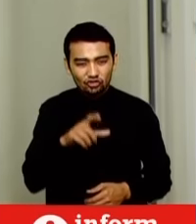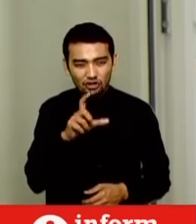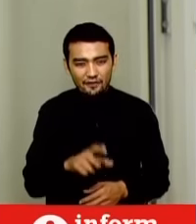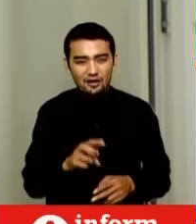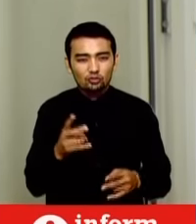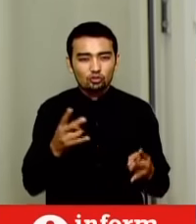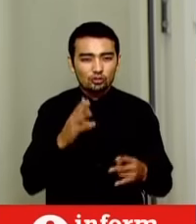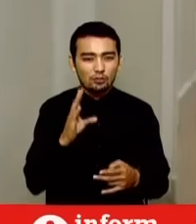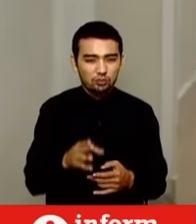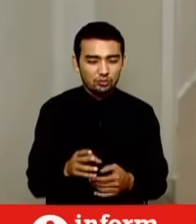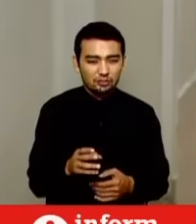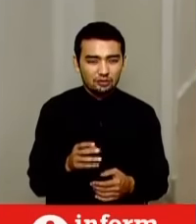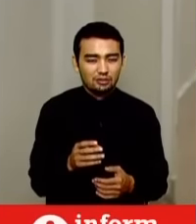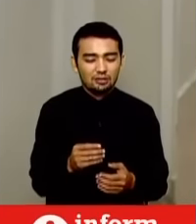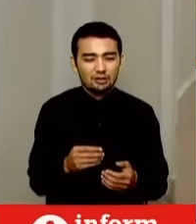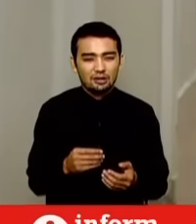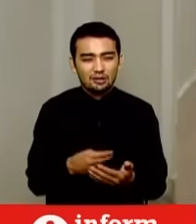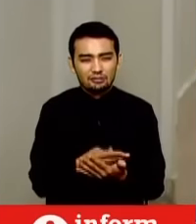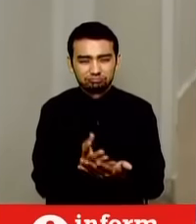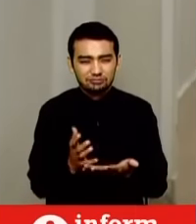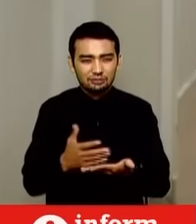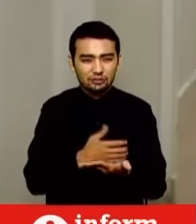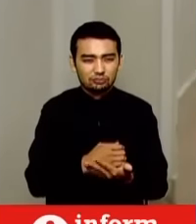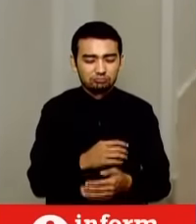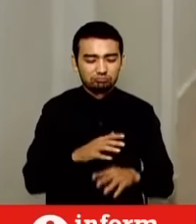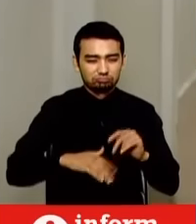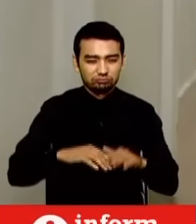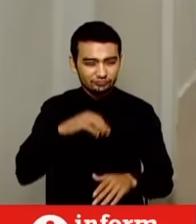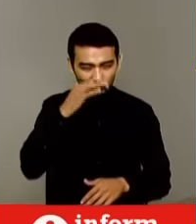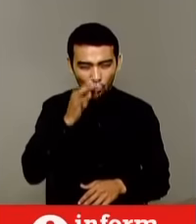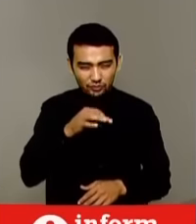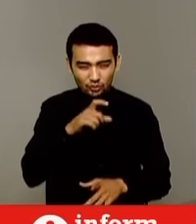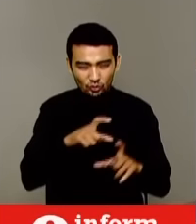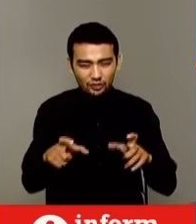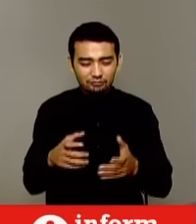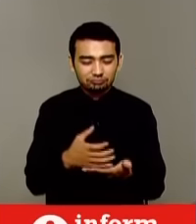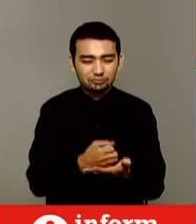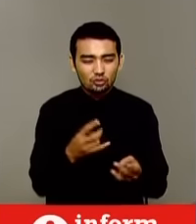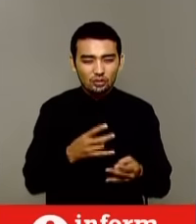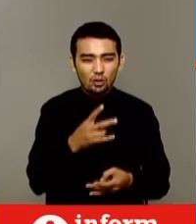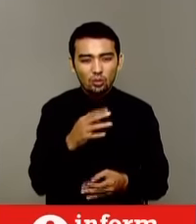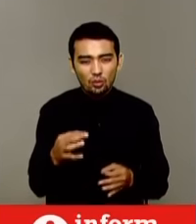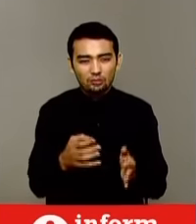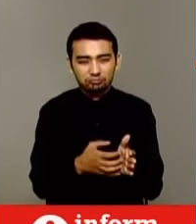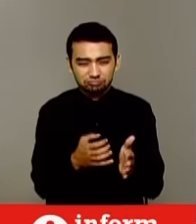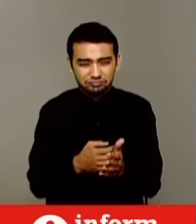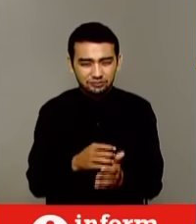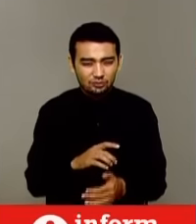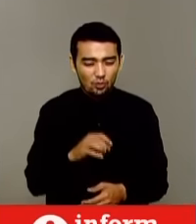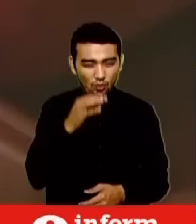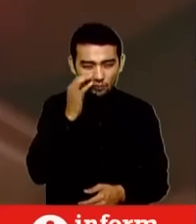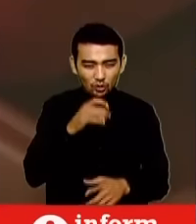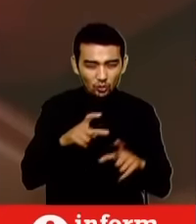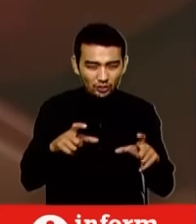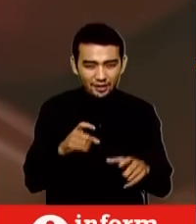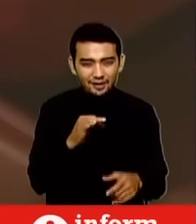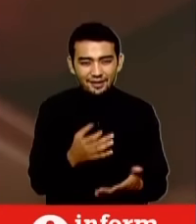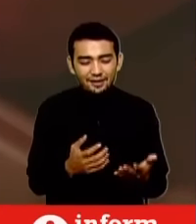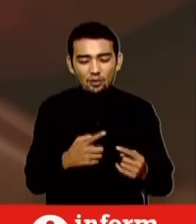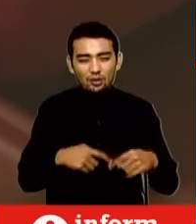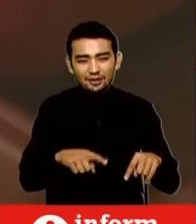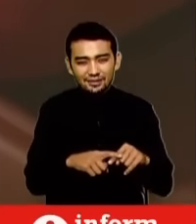будет набрать необходимое количество специалистов, но квалифицированных кадров в стране не хватает. Либо у организации